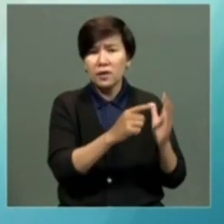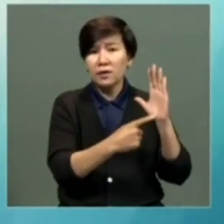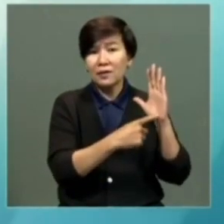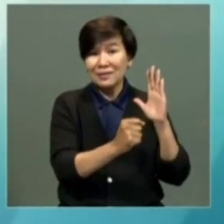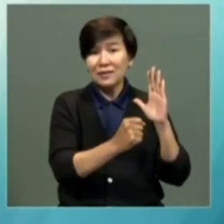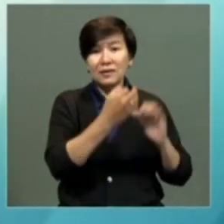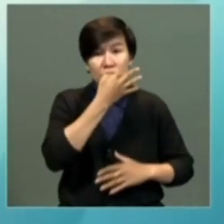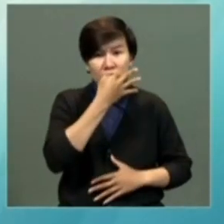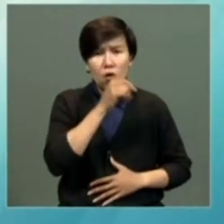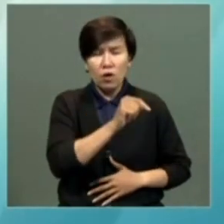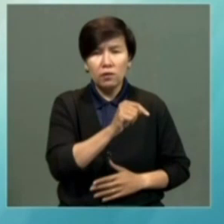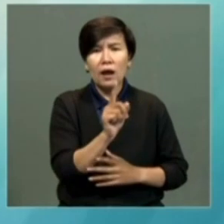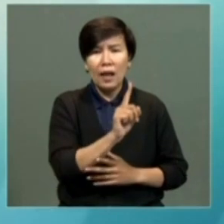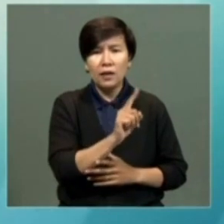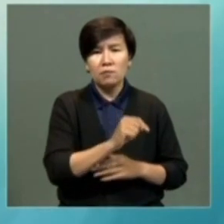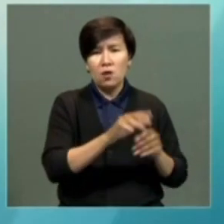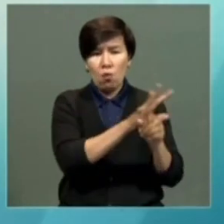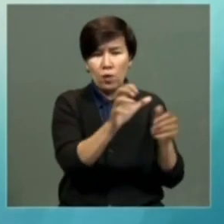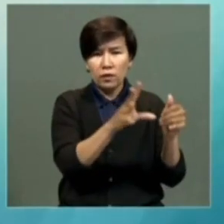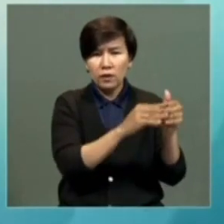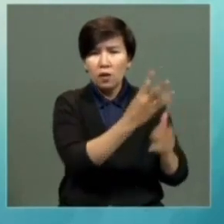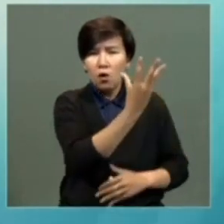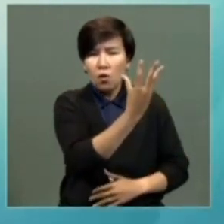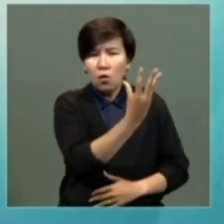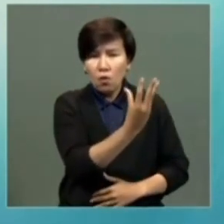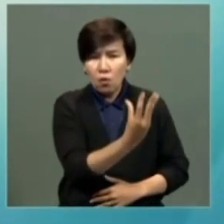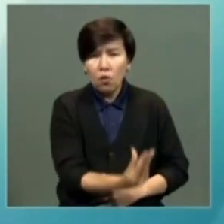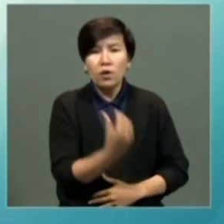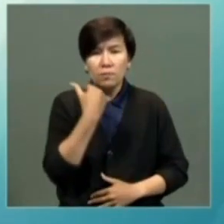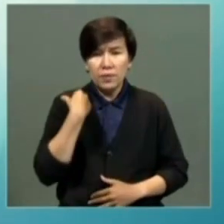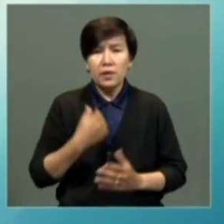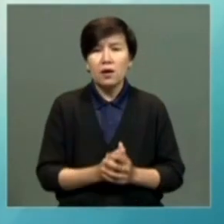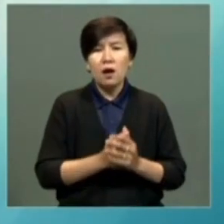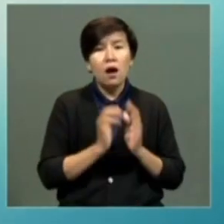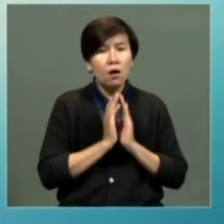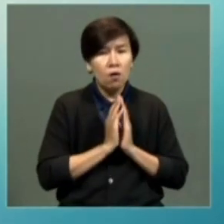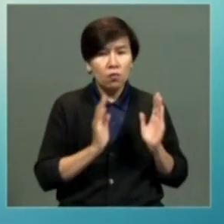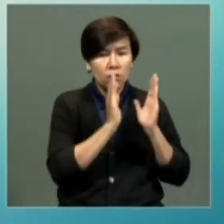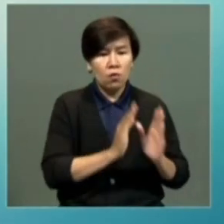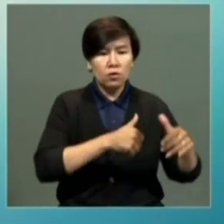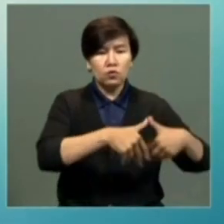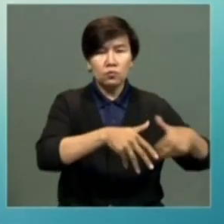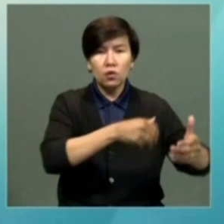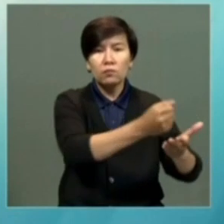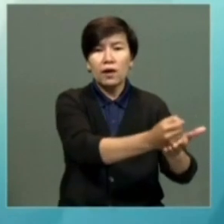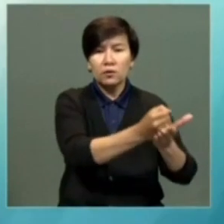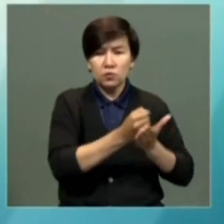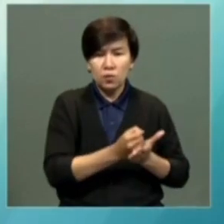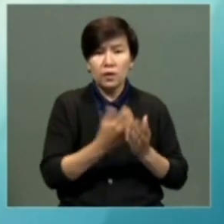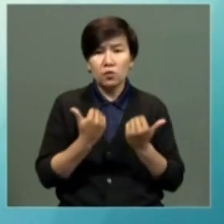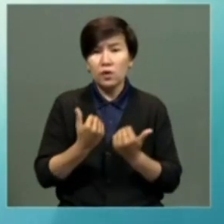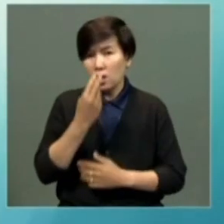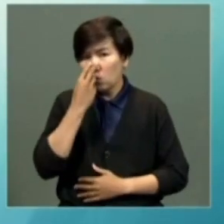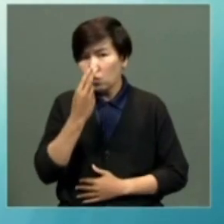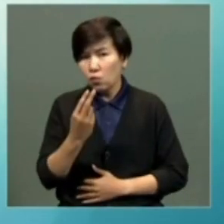ชาวสมุทรสาครที่ช่วยกันแต่ตัวเลขที่ยืนยันของทางระยองอยู่ที่ตัวเลข3ค